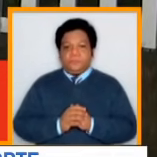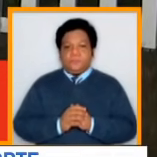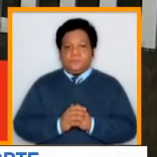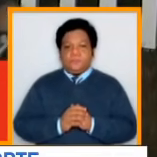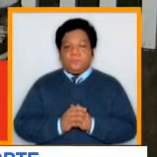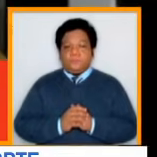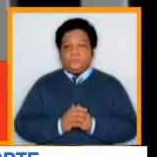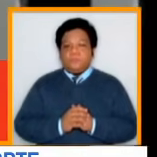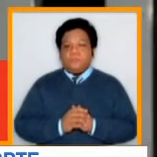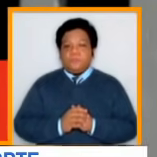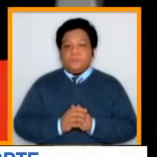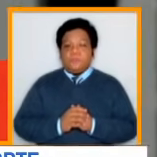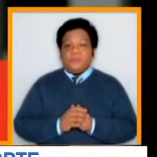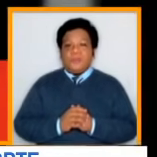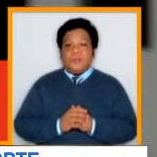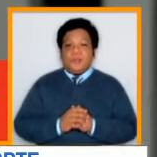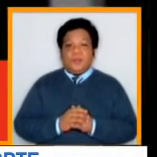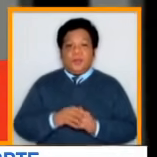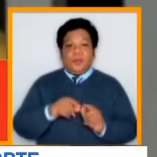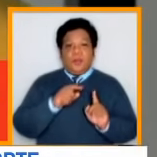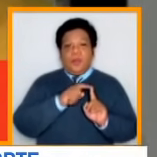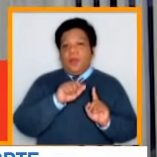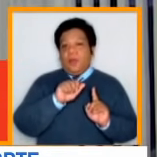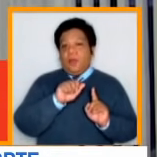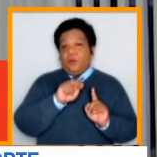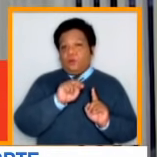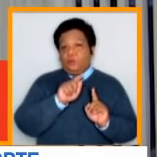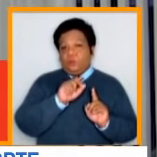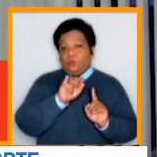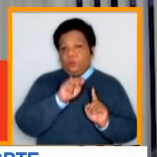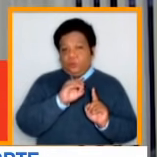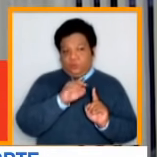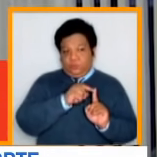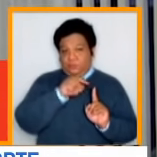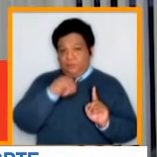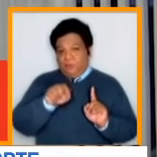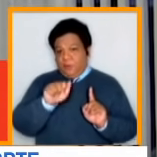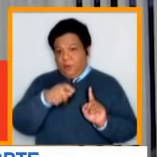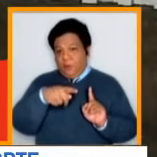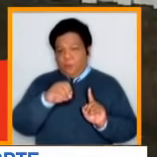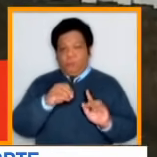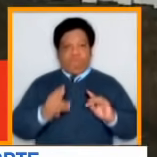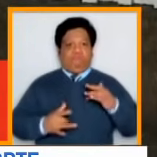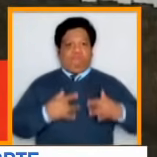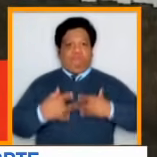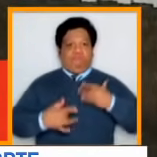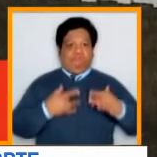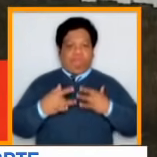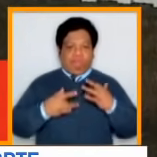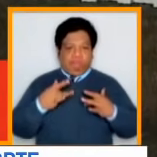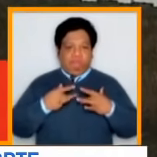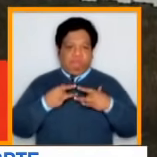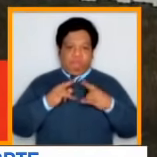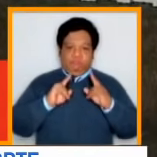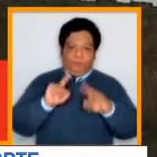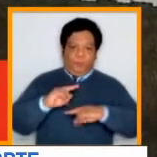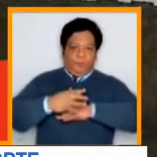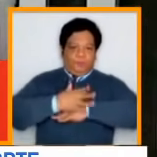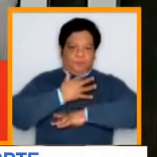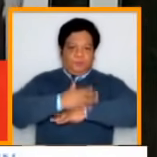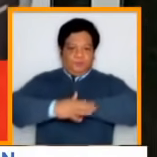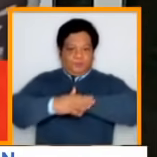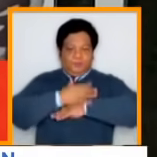Excited ang mga apo ni Tatay Antonio na bisitahin ang Dolomite Sand Beach sa Manila Bay. Kasama ang kanyang asawa, anak at